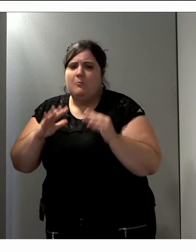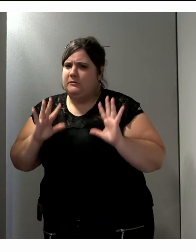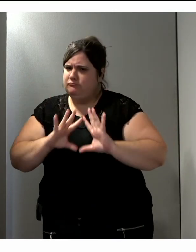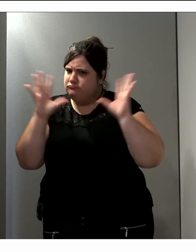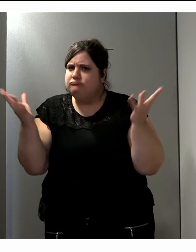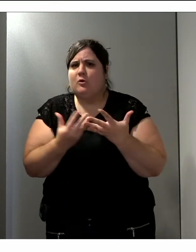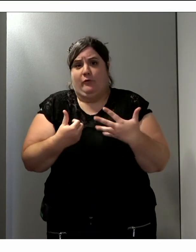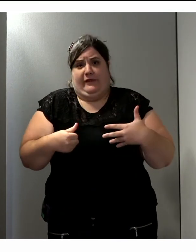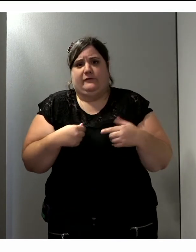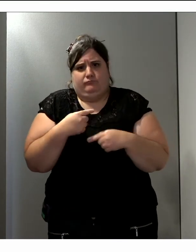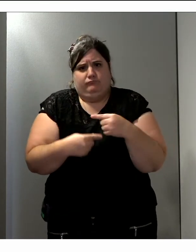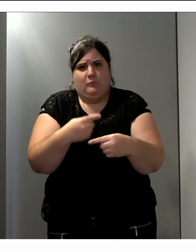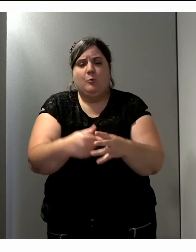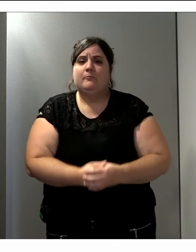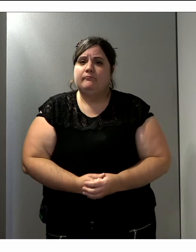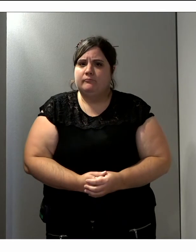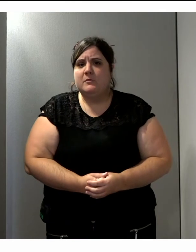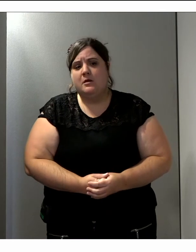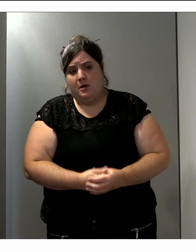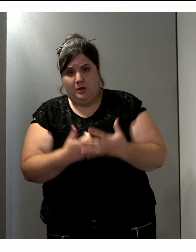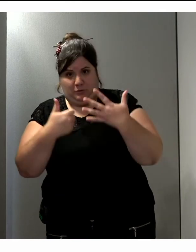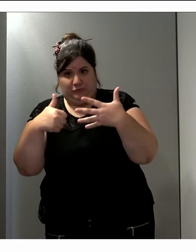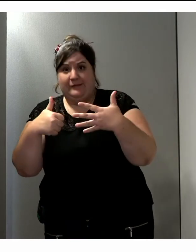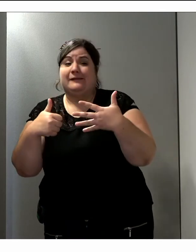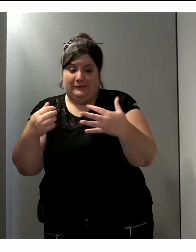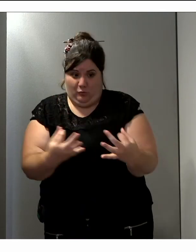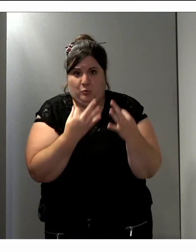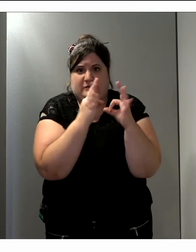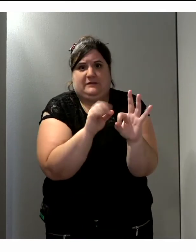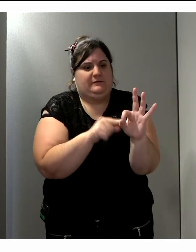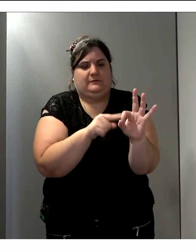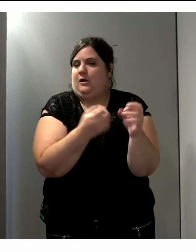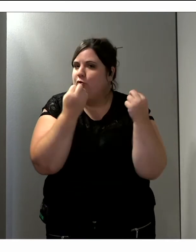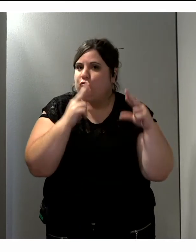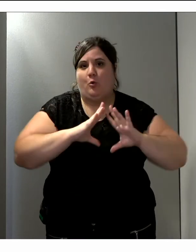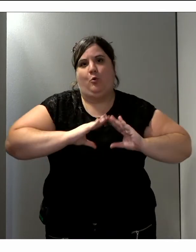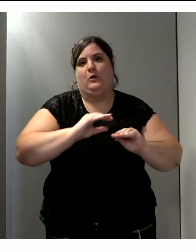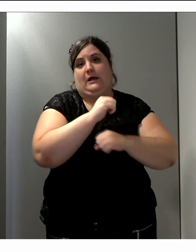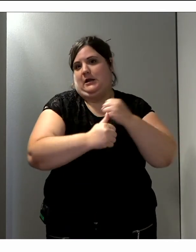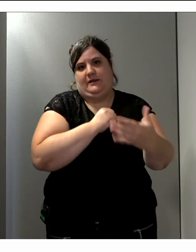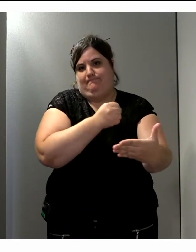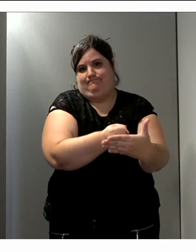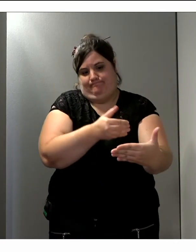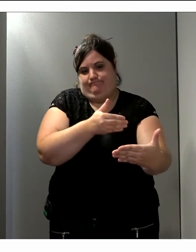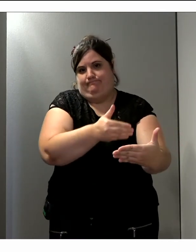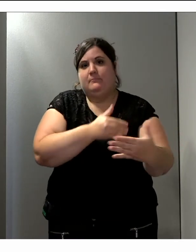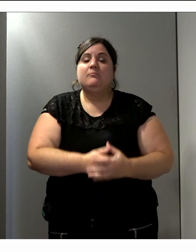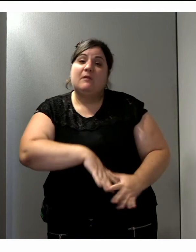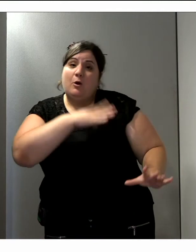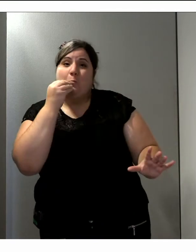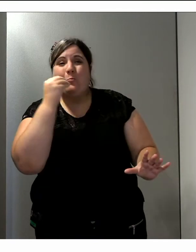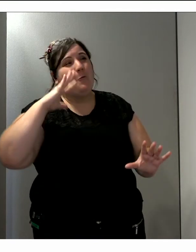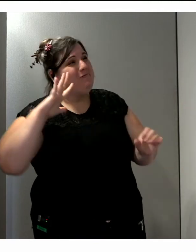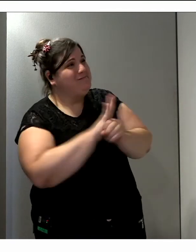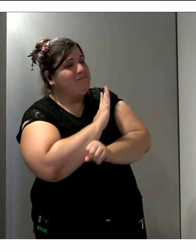train de se monter, dont une dizaine, de façon à peu près certaine, aboutiront d'ici la fin de l'année. Alors c'est certes pas suffisant, mais en tout cas je